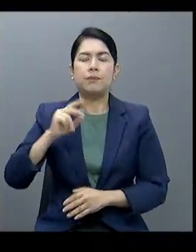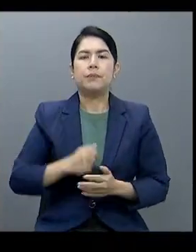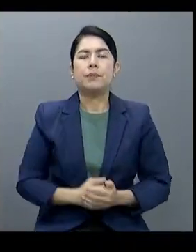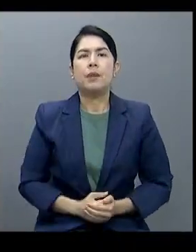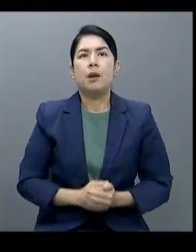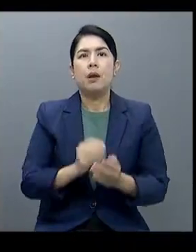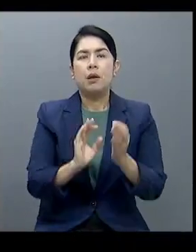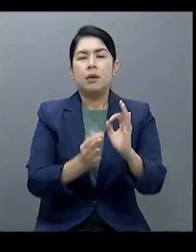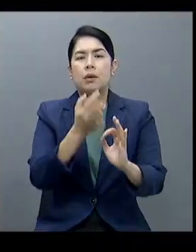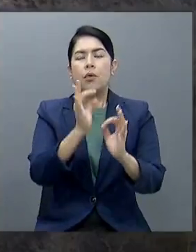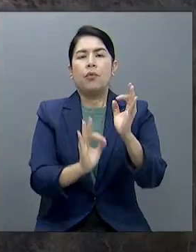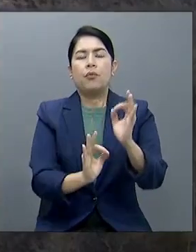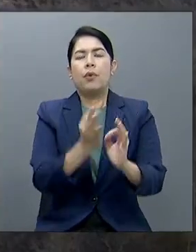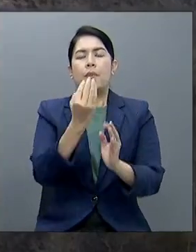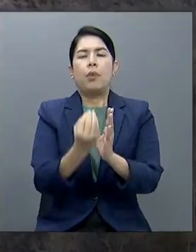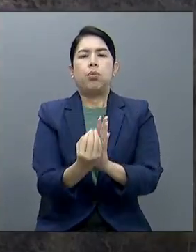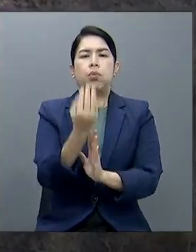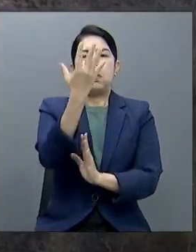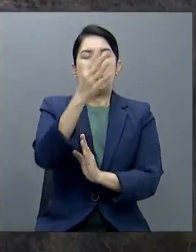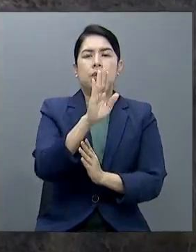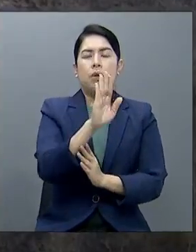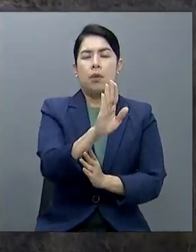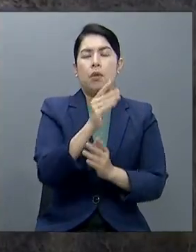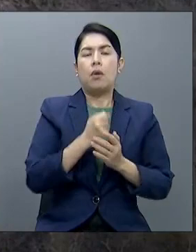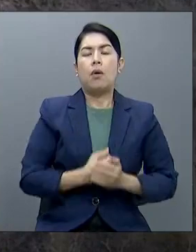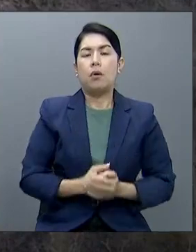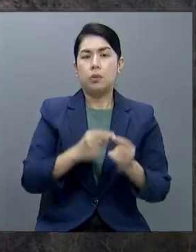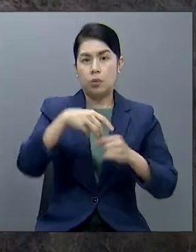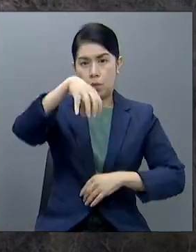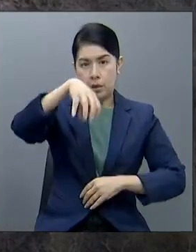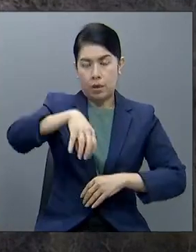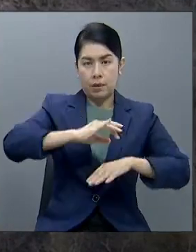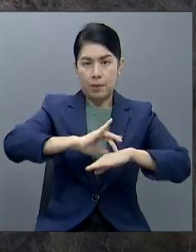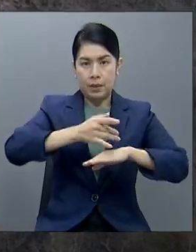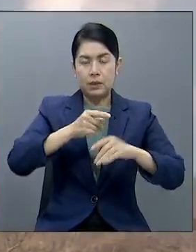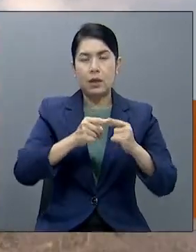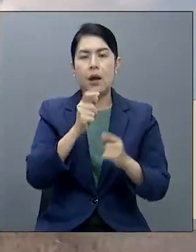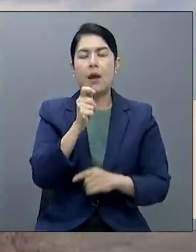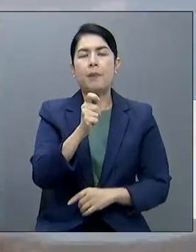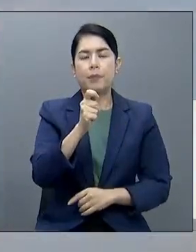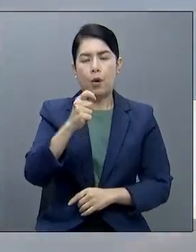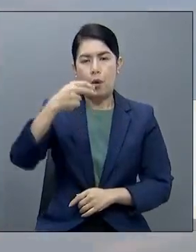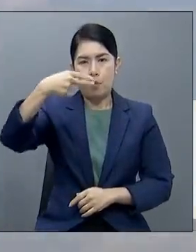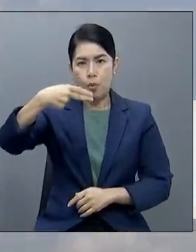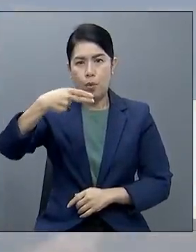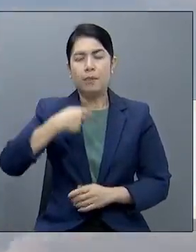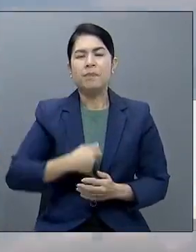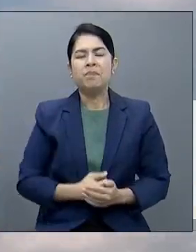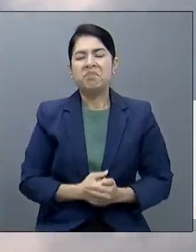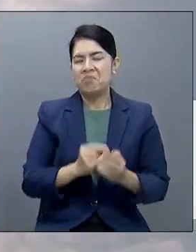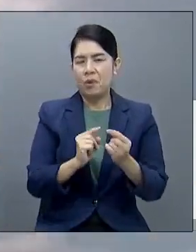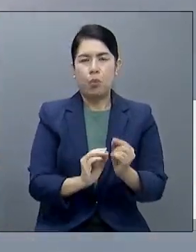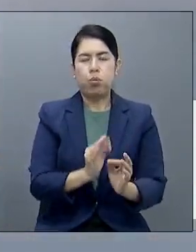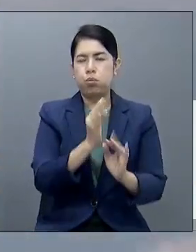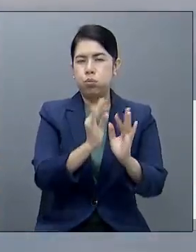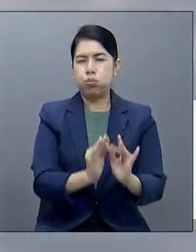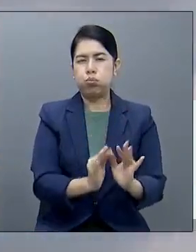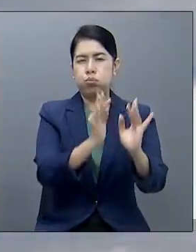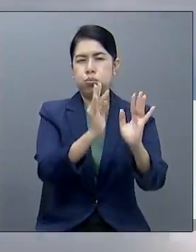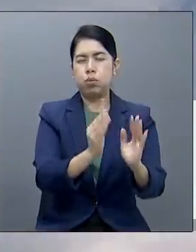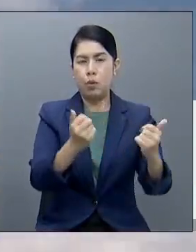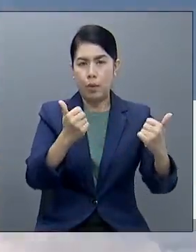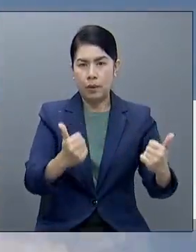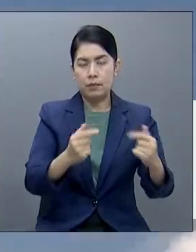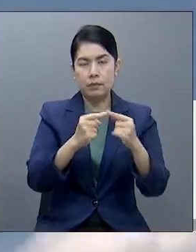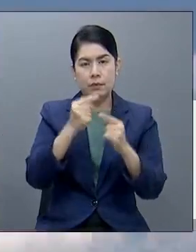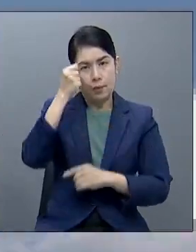ไฟป่าอุทยานแห่งชาติออบหลวงจังหวัดเชียงใหม่บริเวณจุดผาดำยังคงลุกลามต่อเนื่องเข้าสู่วันที่3แล้วค่ะ